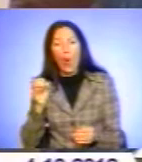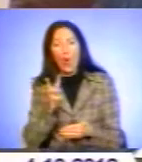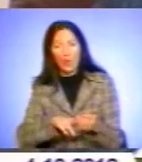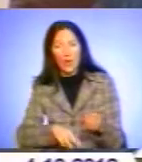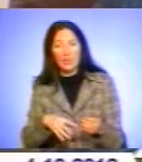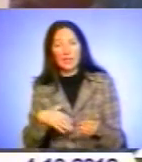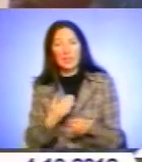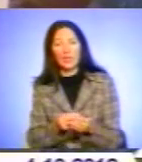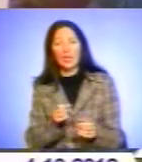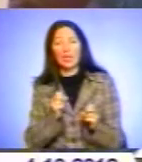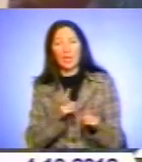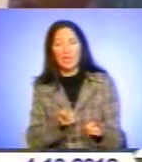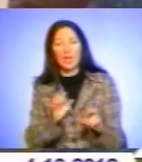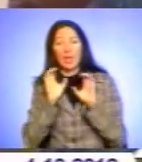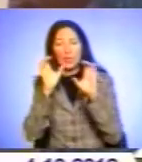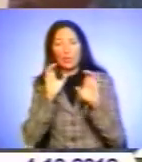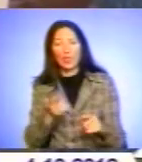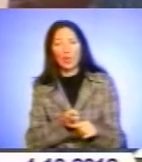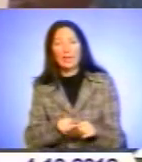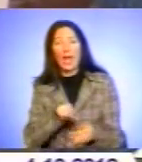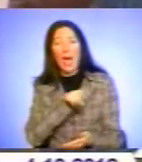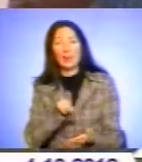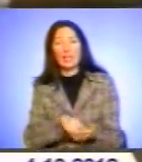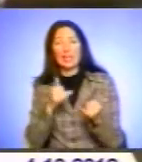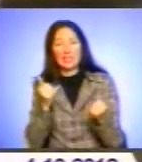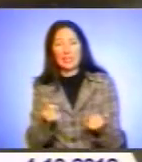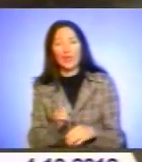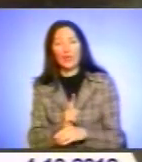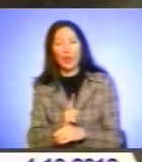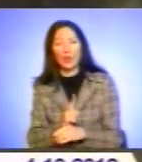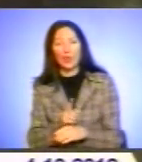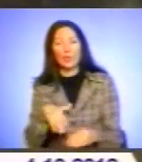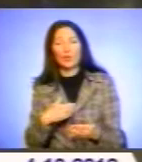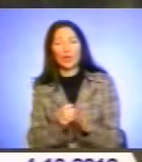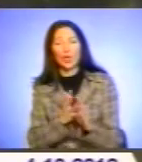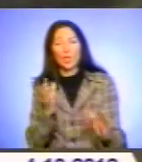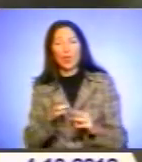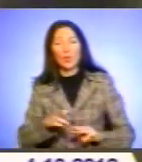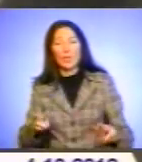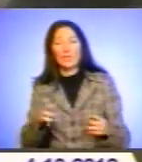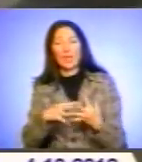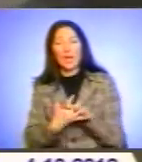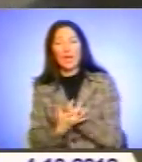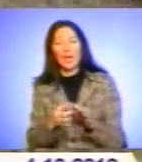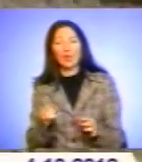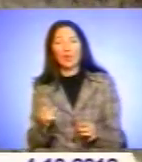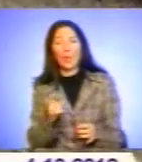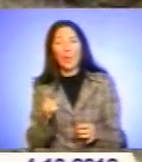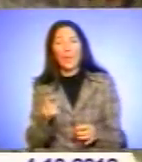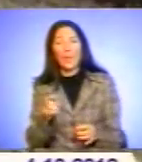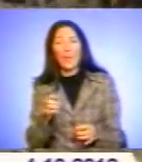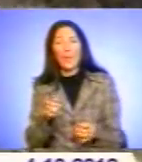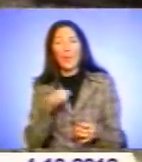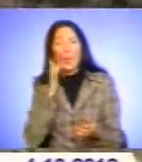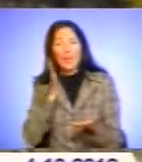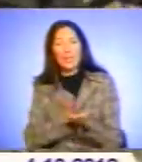ризиків. Законодавче це питання зараз врегульовано. Своєю чергою міністр аграрної політики Микола Присяжнюк повідомив,